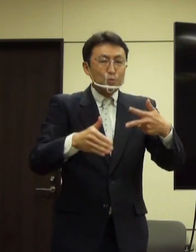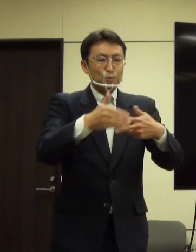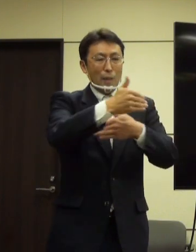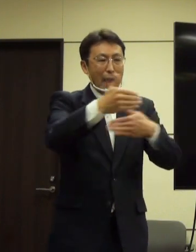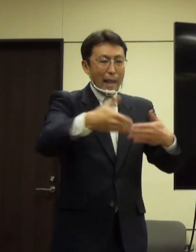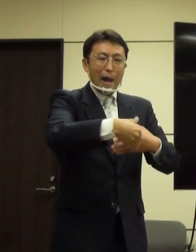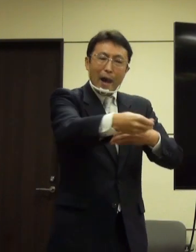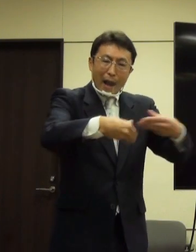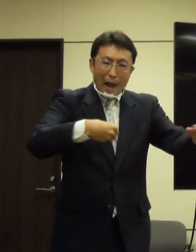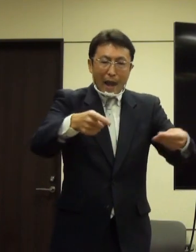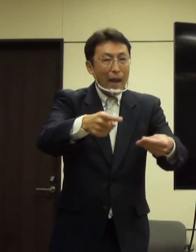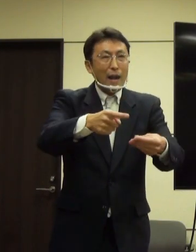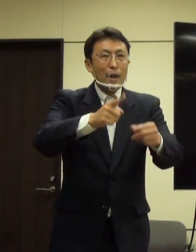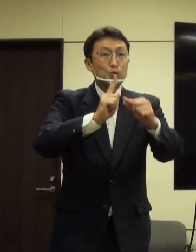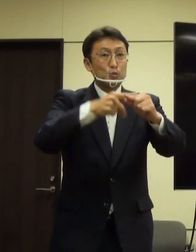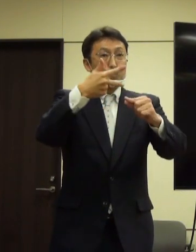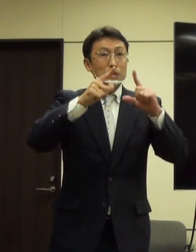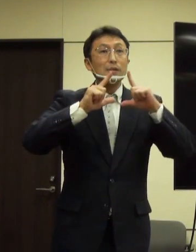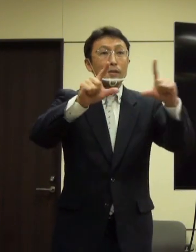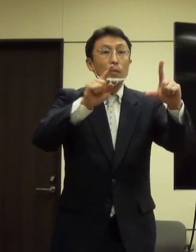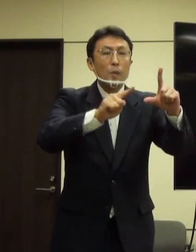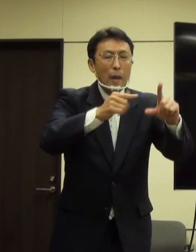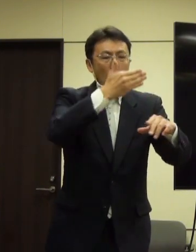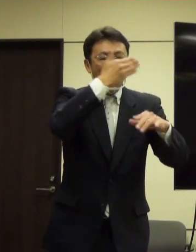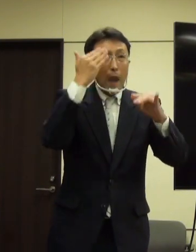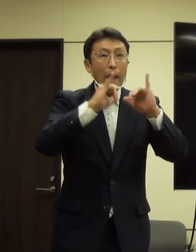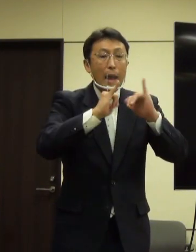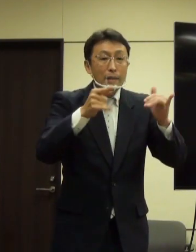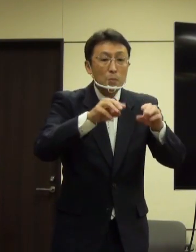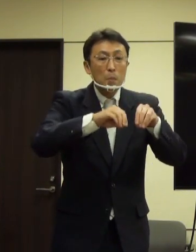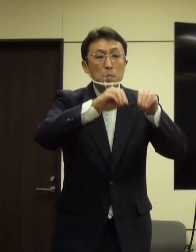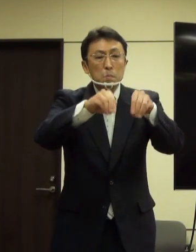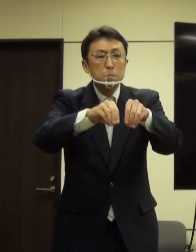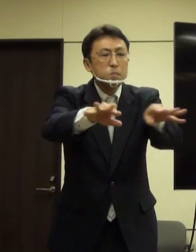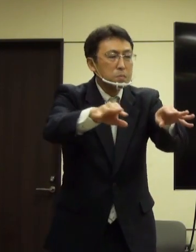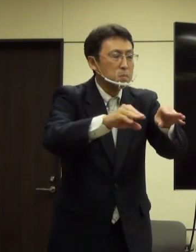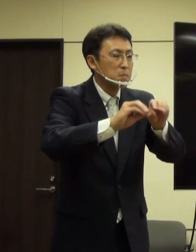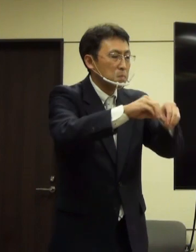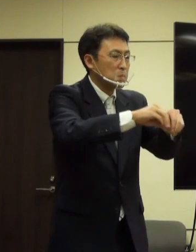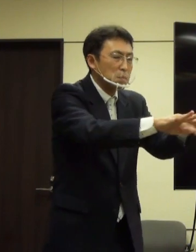者編でありましたはいありがとうございました